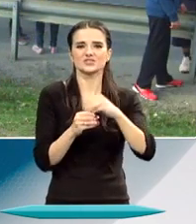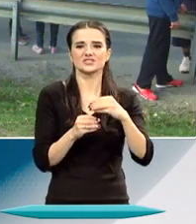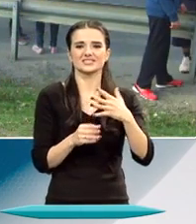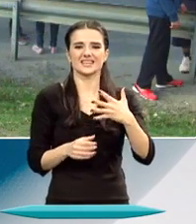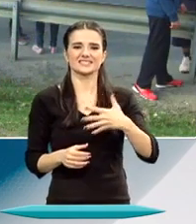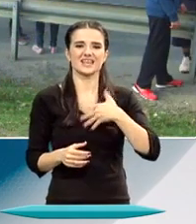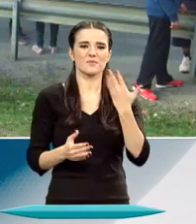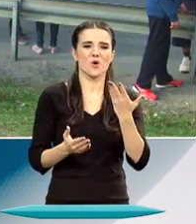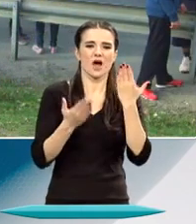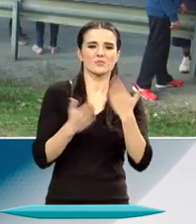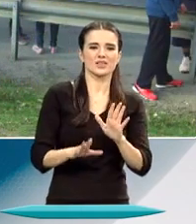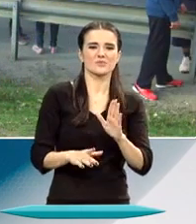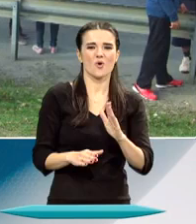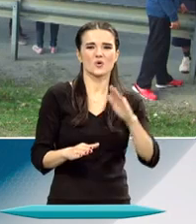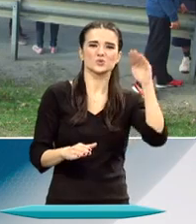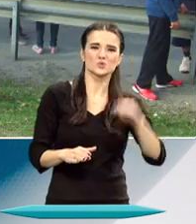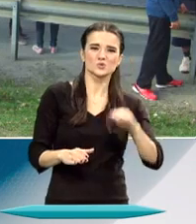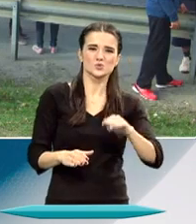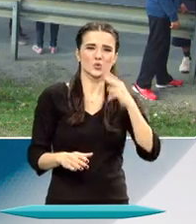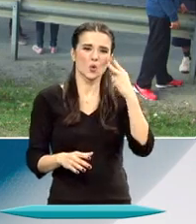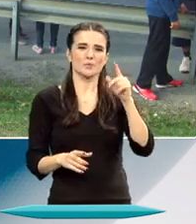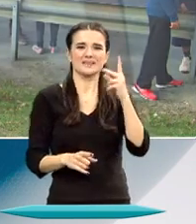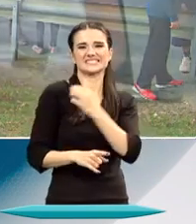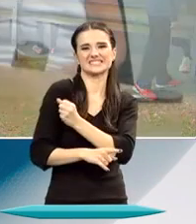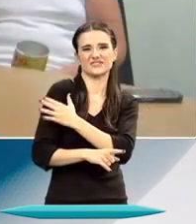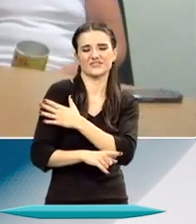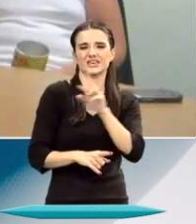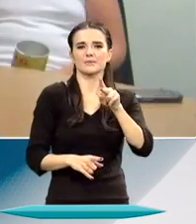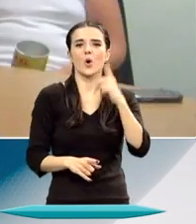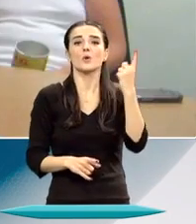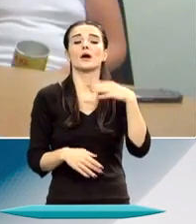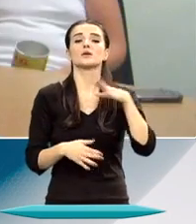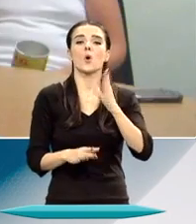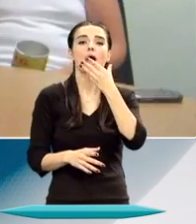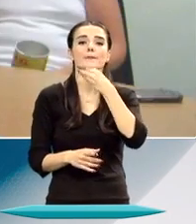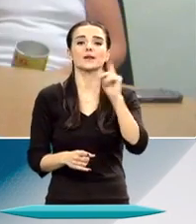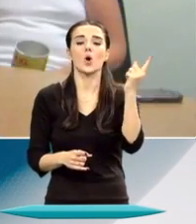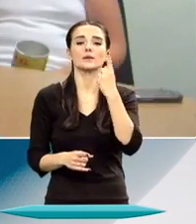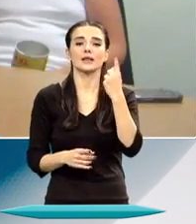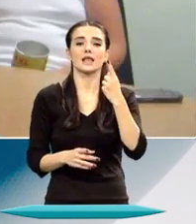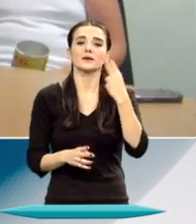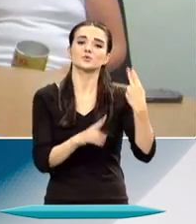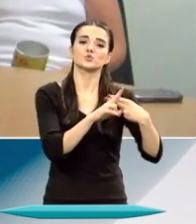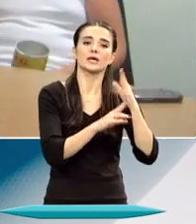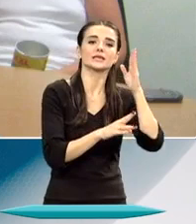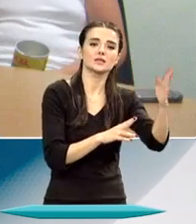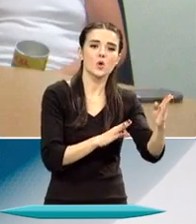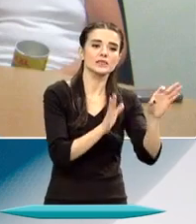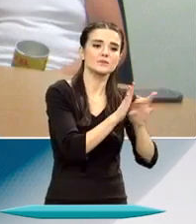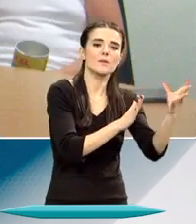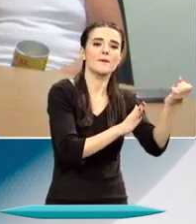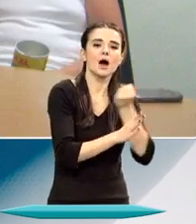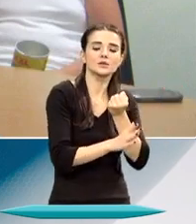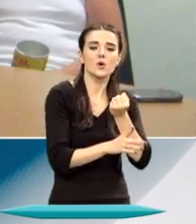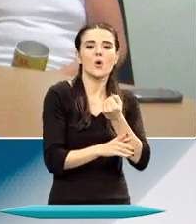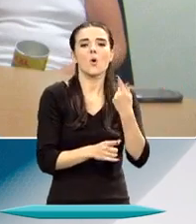koyulmuş. Mesela ilk götürdüğümüz OÇAM sınıfı bir tuvaleti bozup sınıf yapmışlar. Yerin